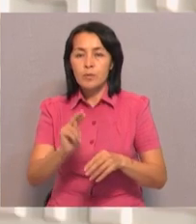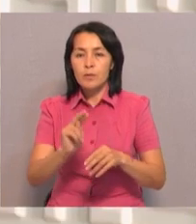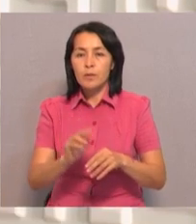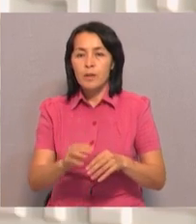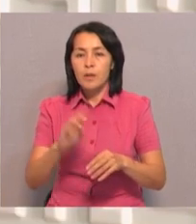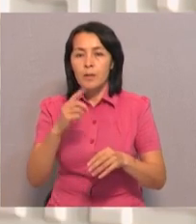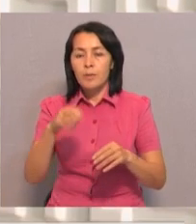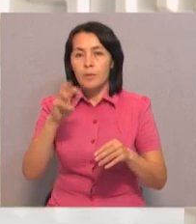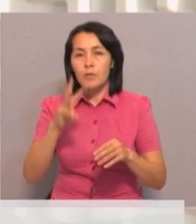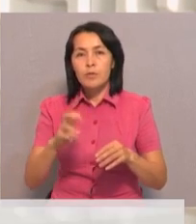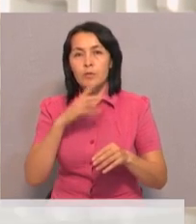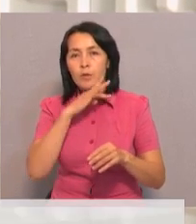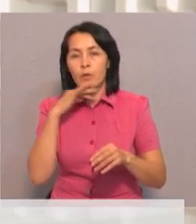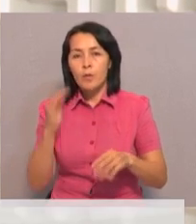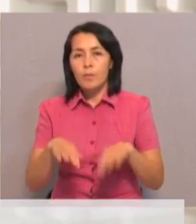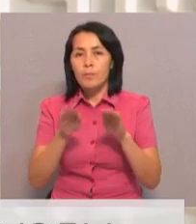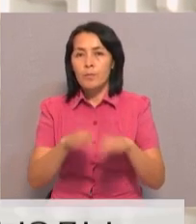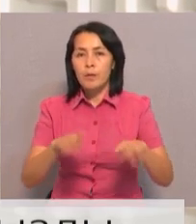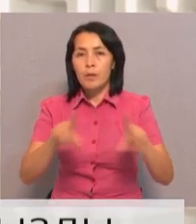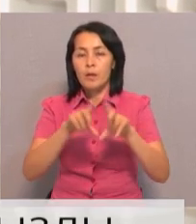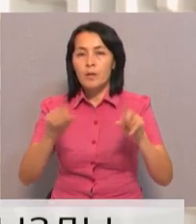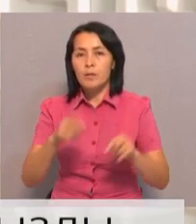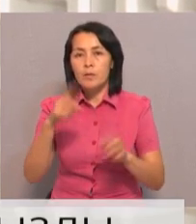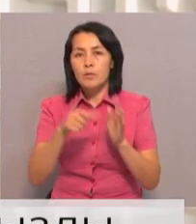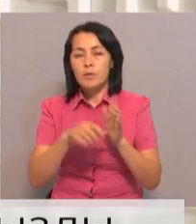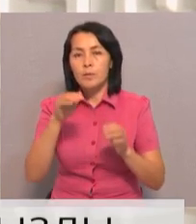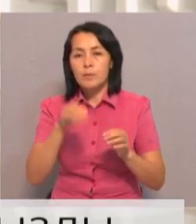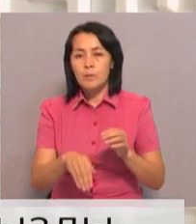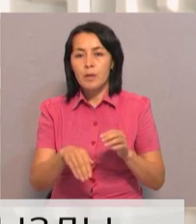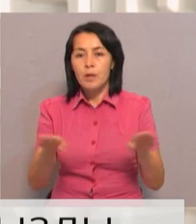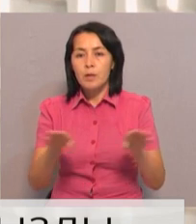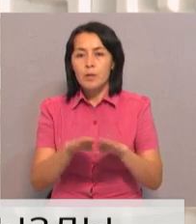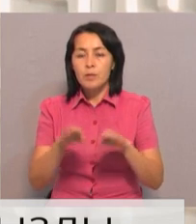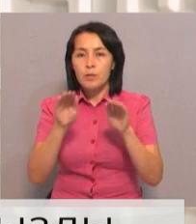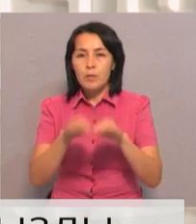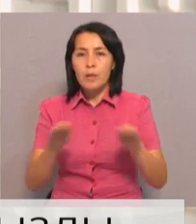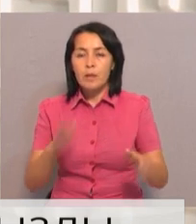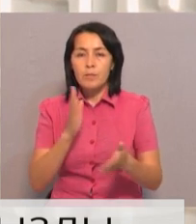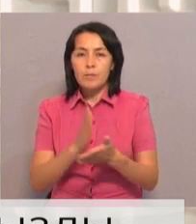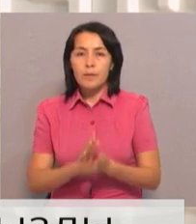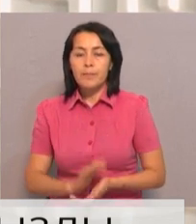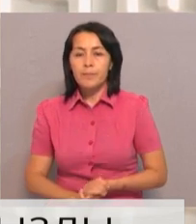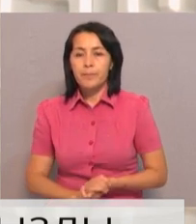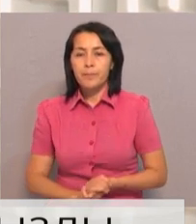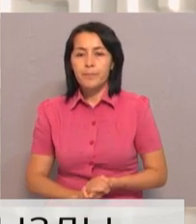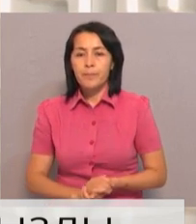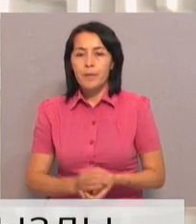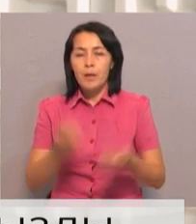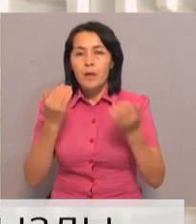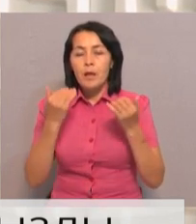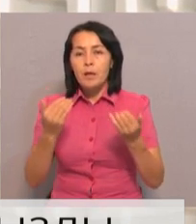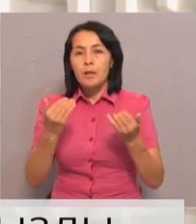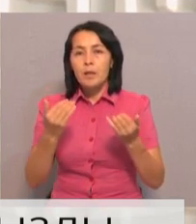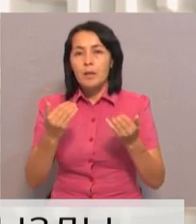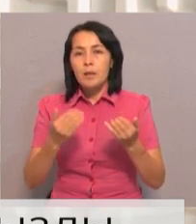бар. 1300-ден астам балабақшаларда 660 мыңға жуық бүлдіршіндеріміз бар. Арна есепке алу